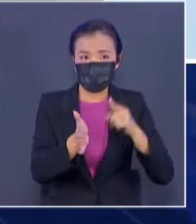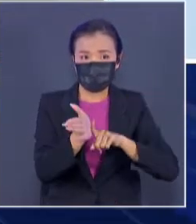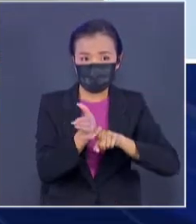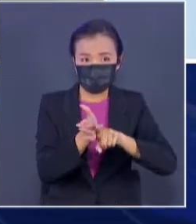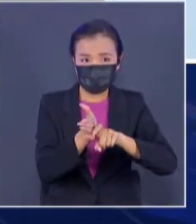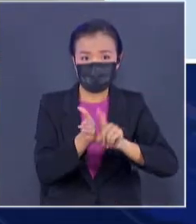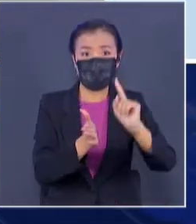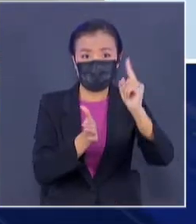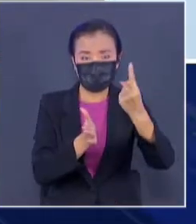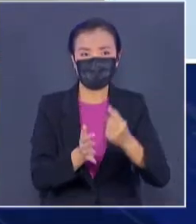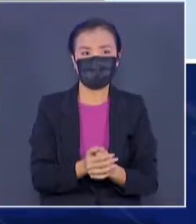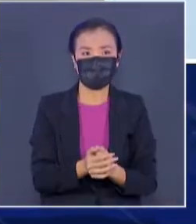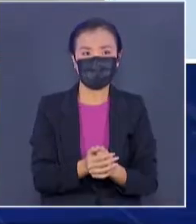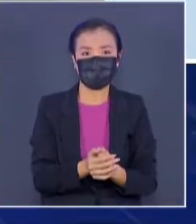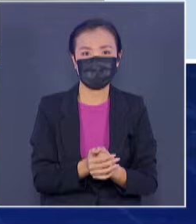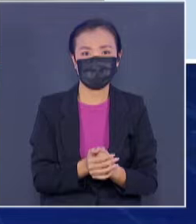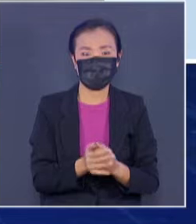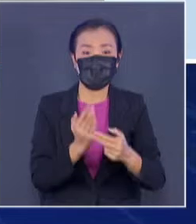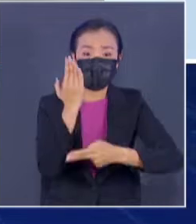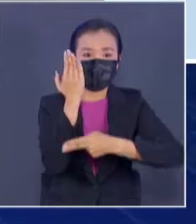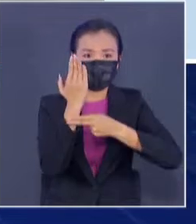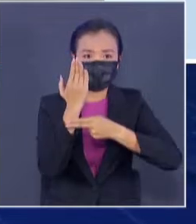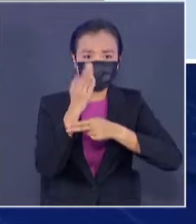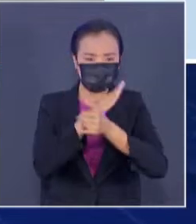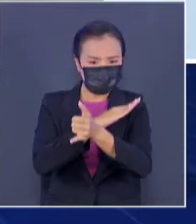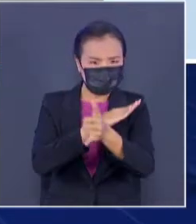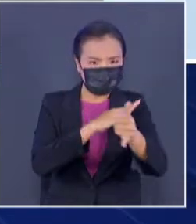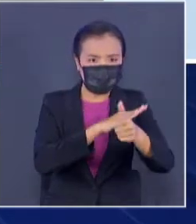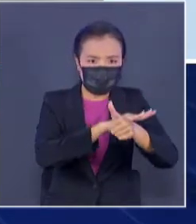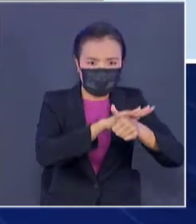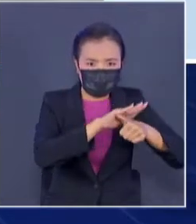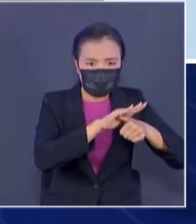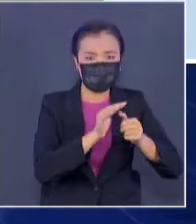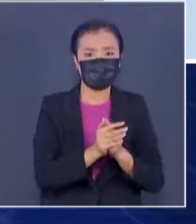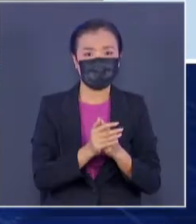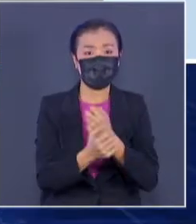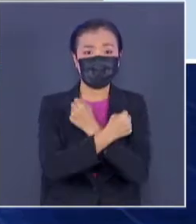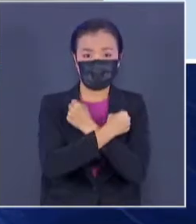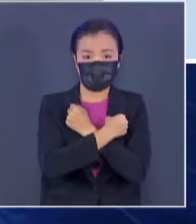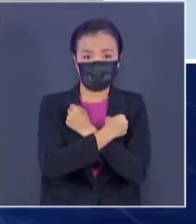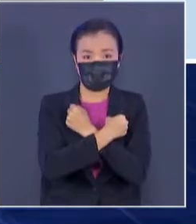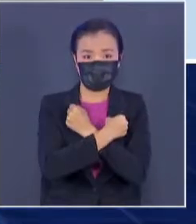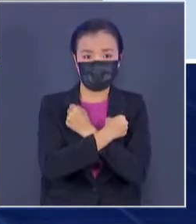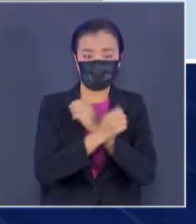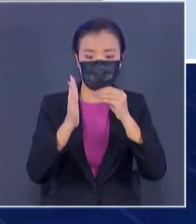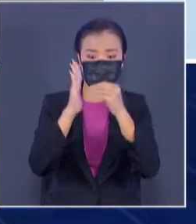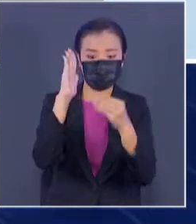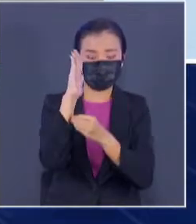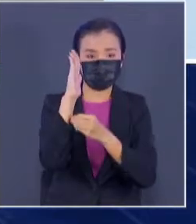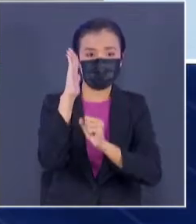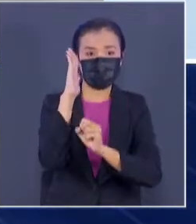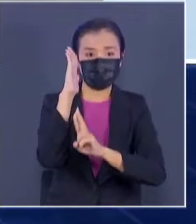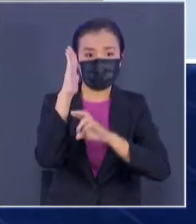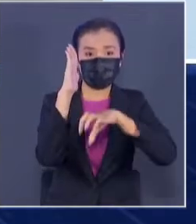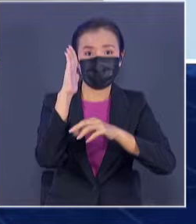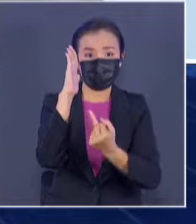ครอนก่อนที่จะหลบหนีออกจากโรงแรมที่กลับตัวนะครับที่ย่านสุขุมวิทแล้วไปที่สมุยโดยปกติ